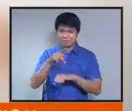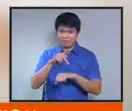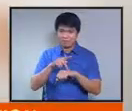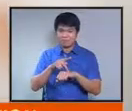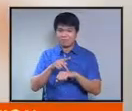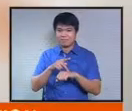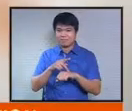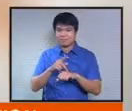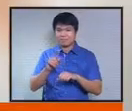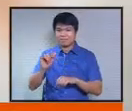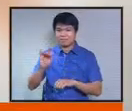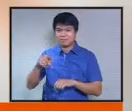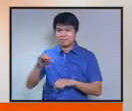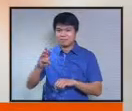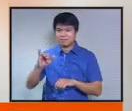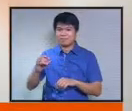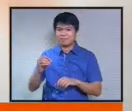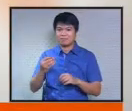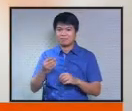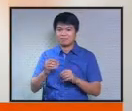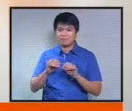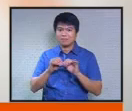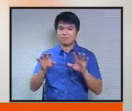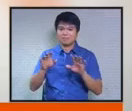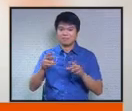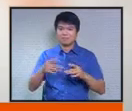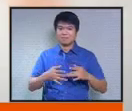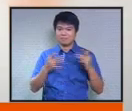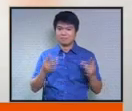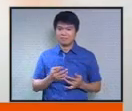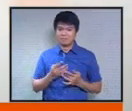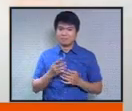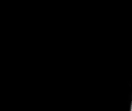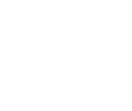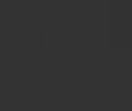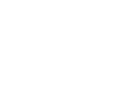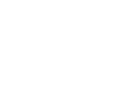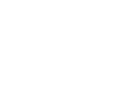headline sa isang tabloid, ay pasabog si Heart Evangelista at amoy cherry daw.